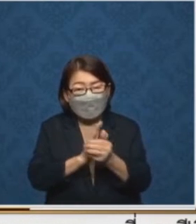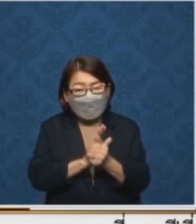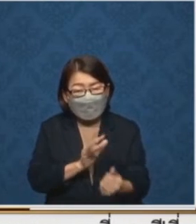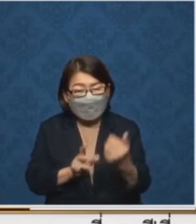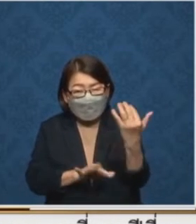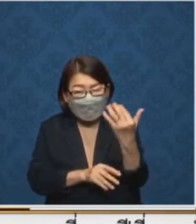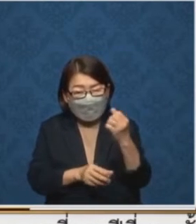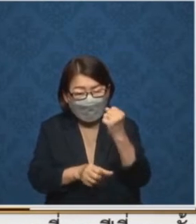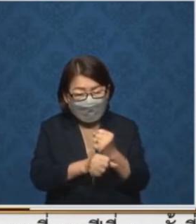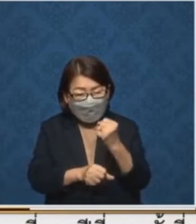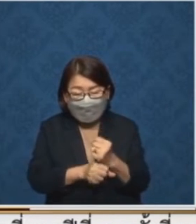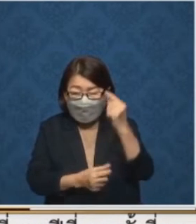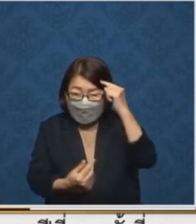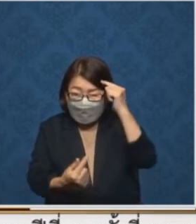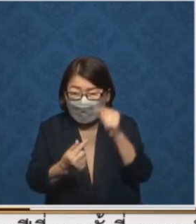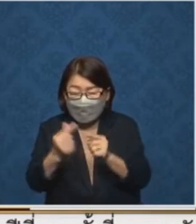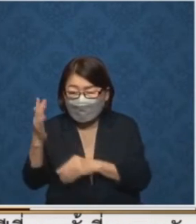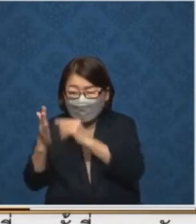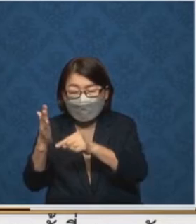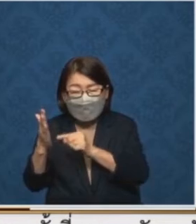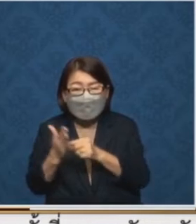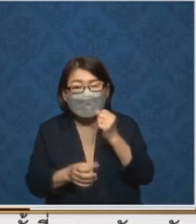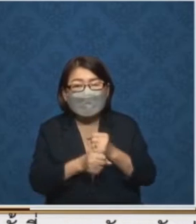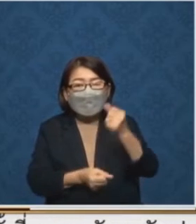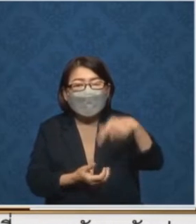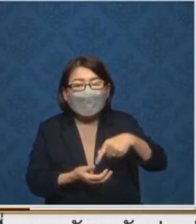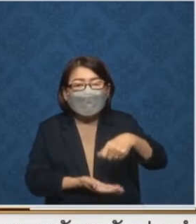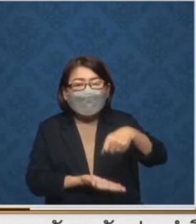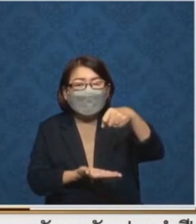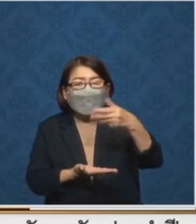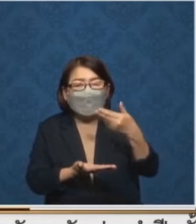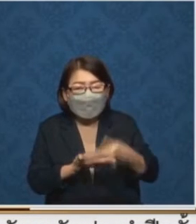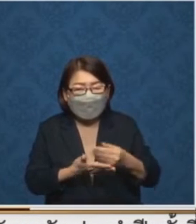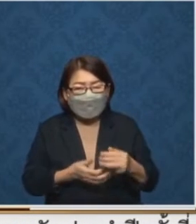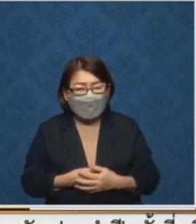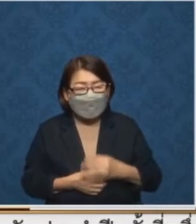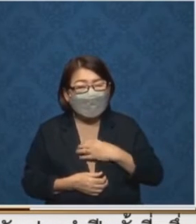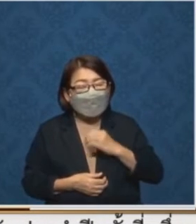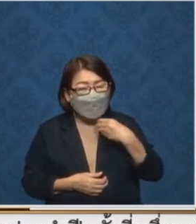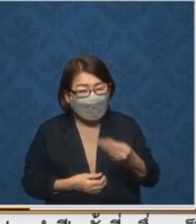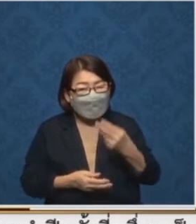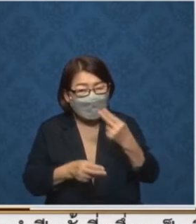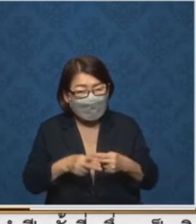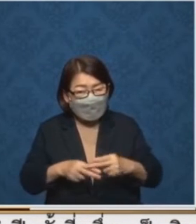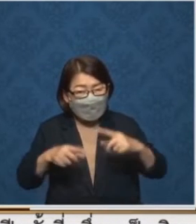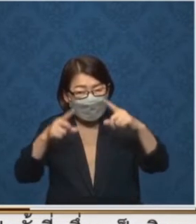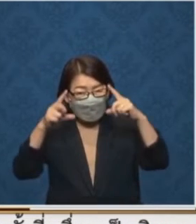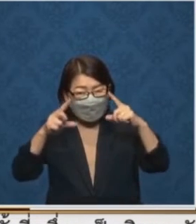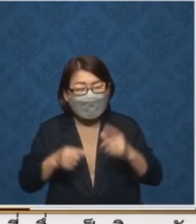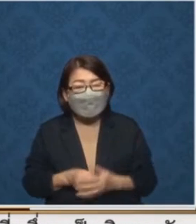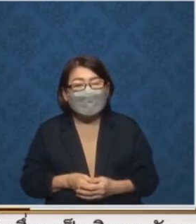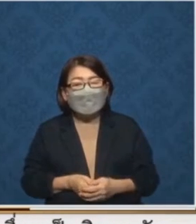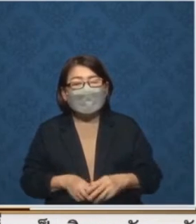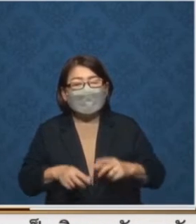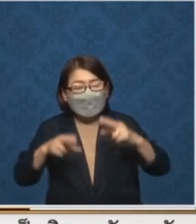ท่านประทานเองก็เกิดใยุคสมยใกล้กับผม อยามาแบของฉันแลวอย่ามาขโมยของฉันแอปเป๋าตัง